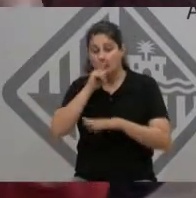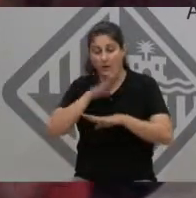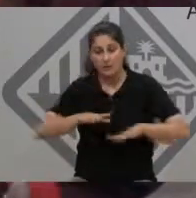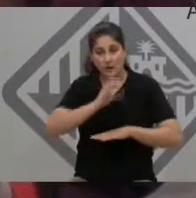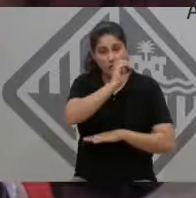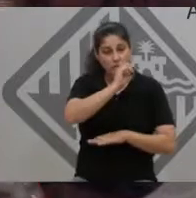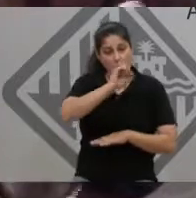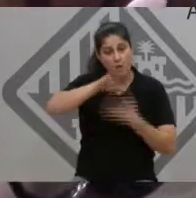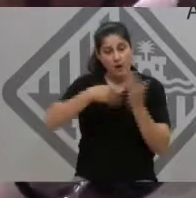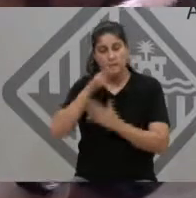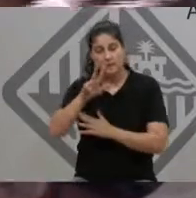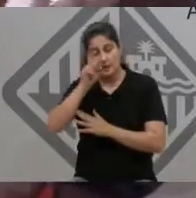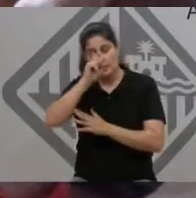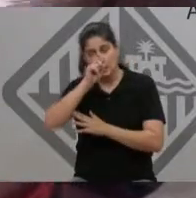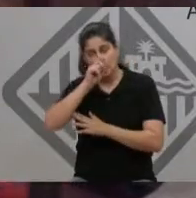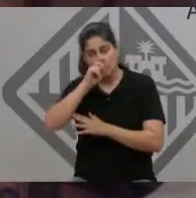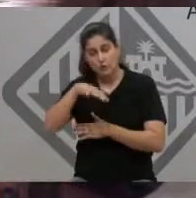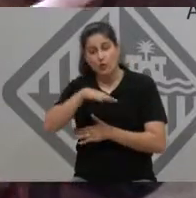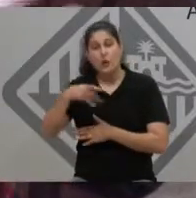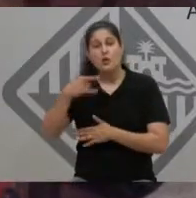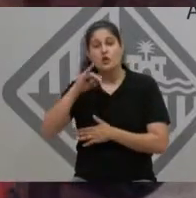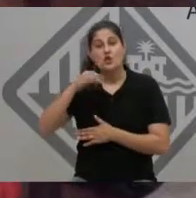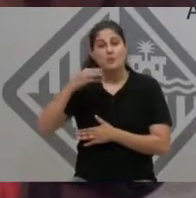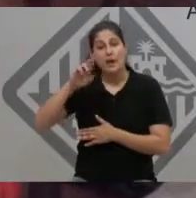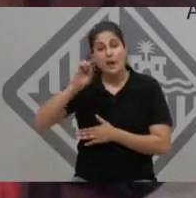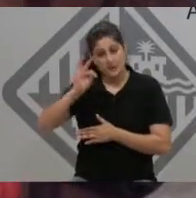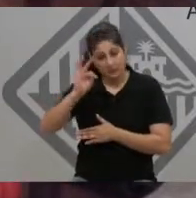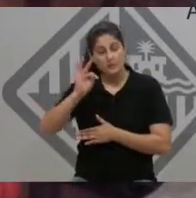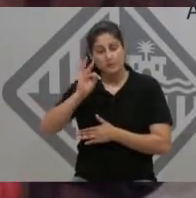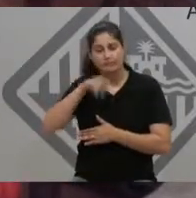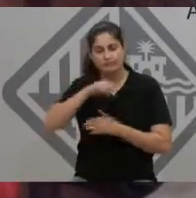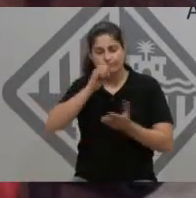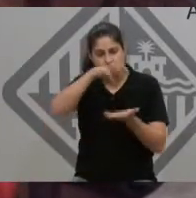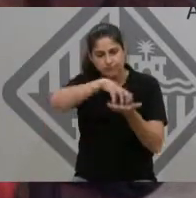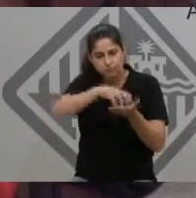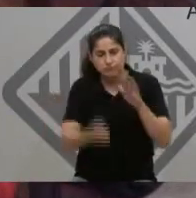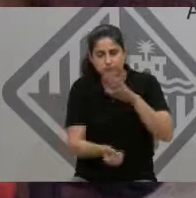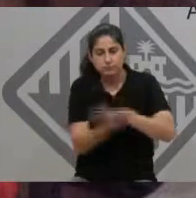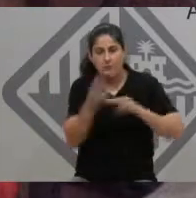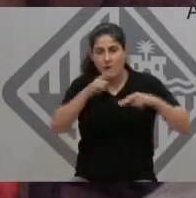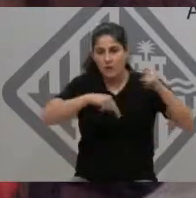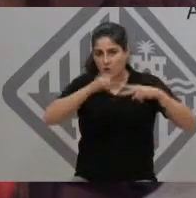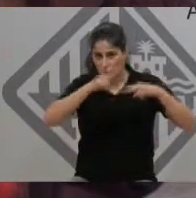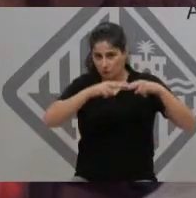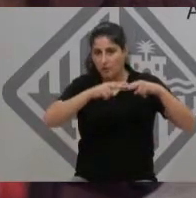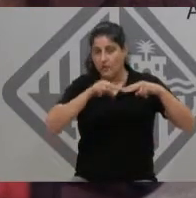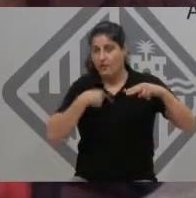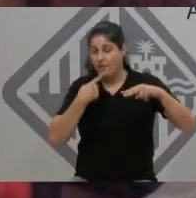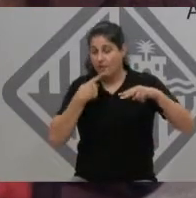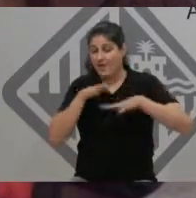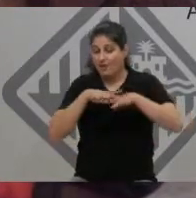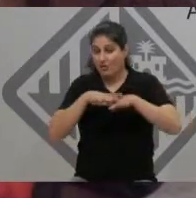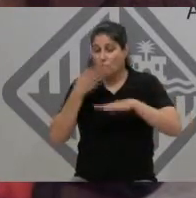a 3 anys a Son Givert. Bé, està clar que és una prioritat d'aquest equip de govern ampliar les